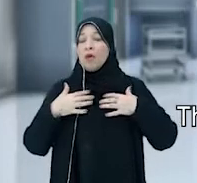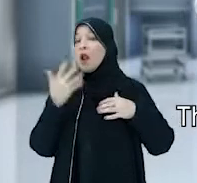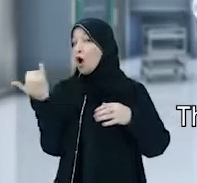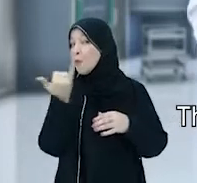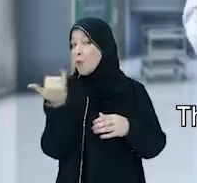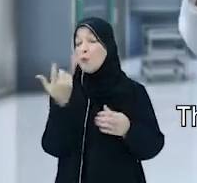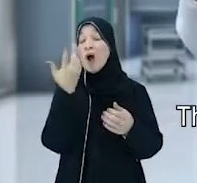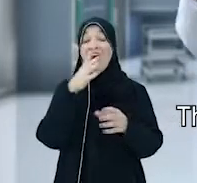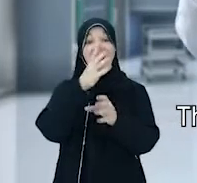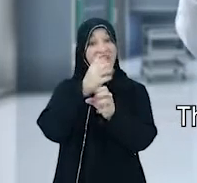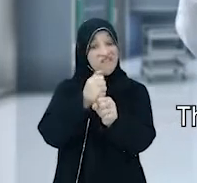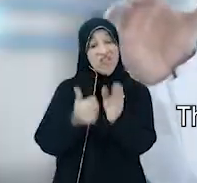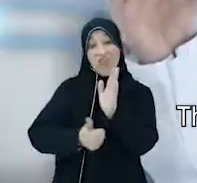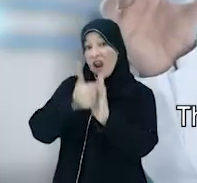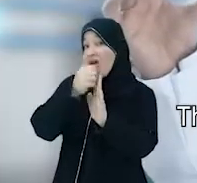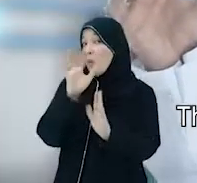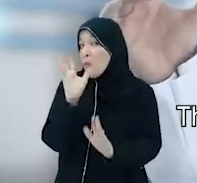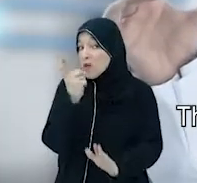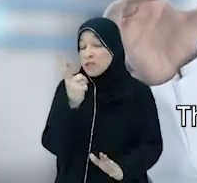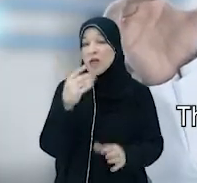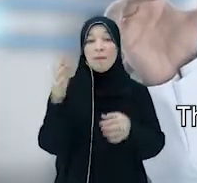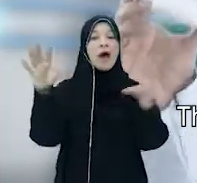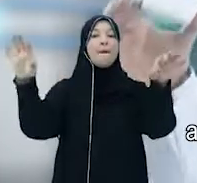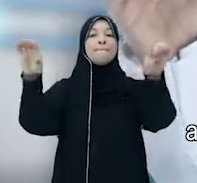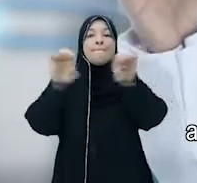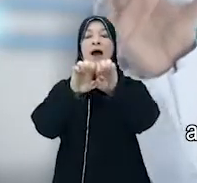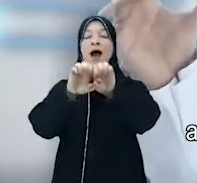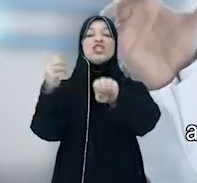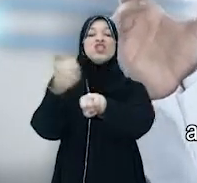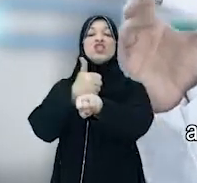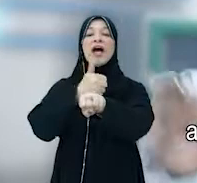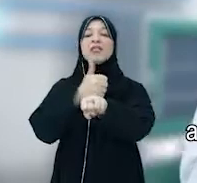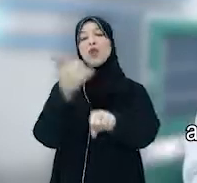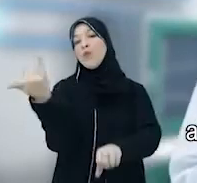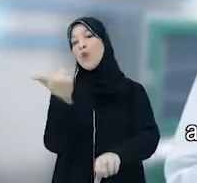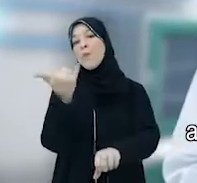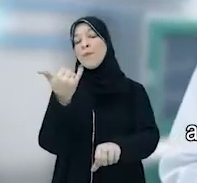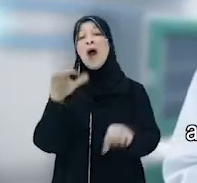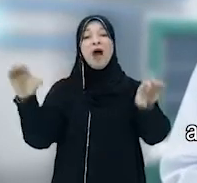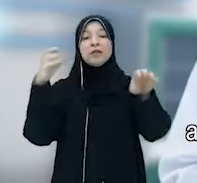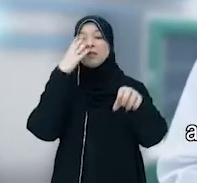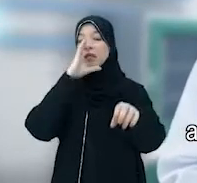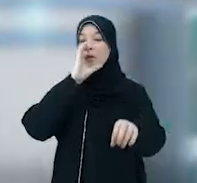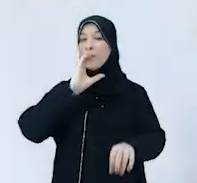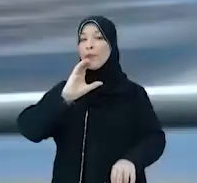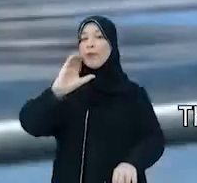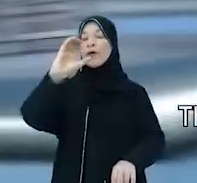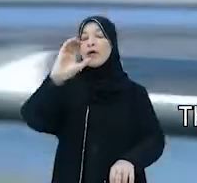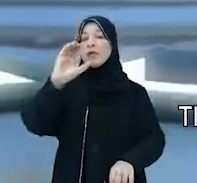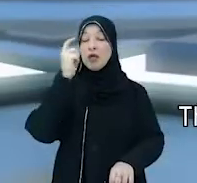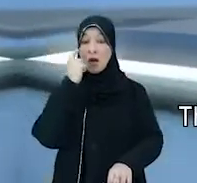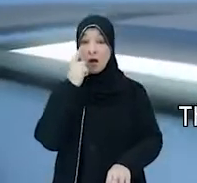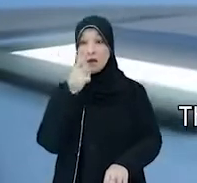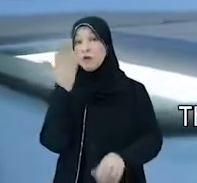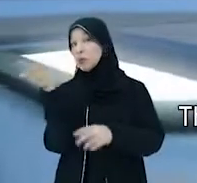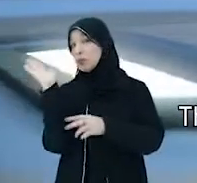الأفضل إيصال الجهاز الموصل مع البخاخ باستخدامه عبر القناع أو فوهة الفم.